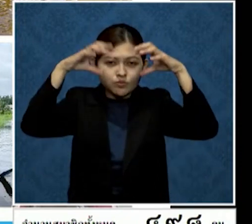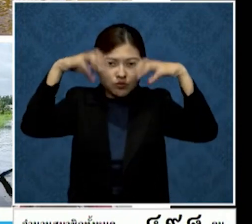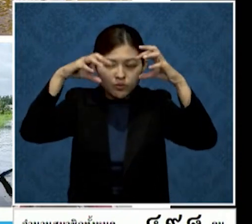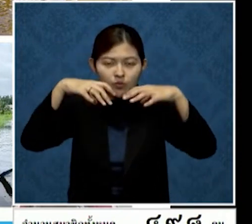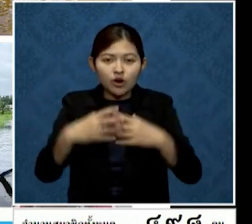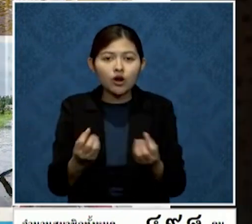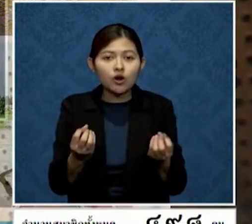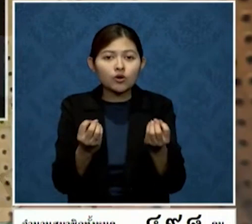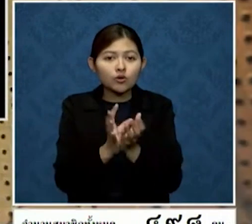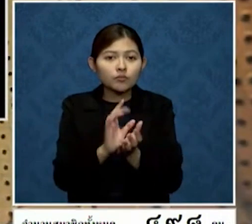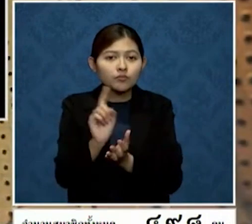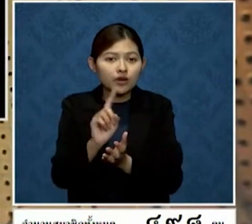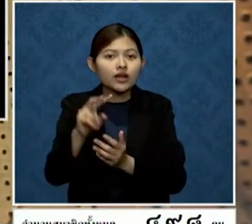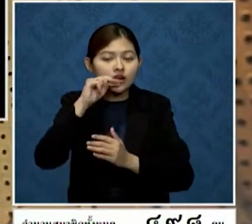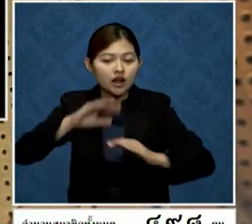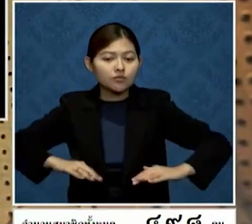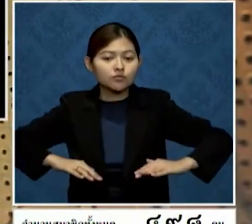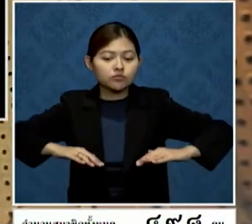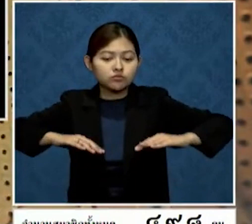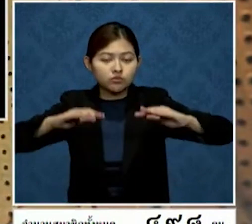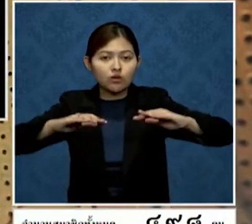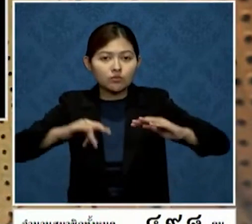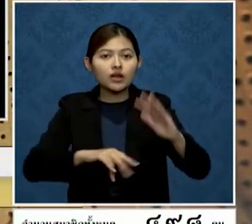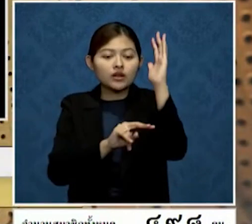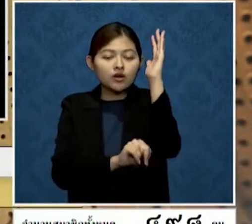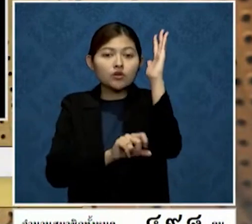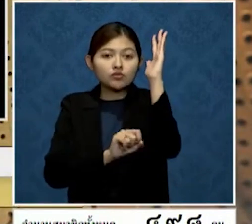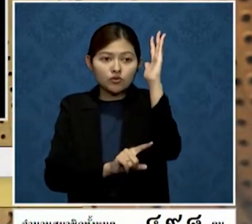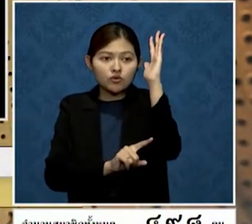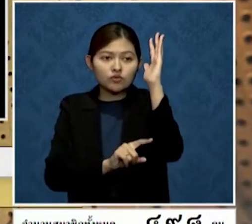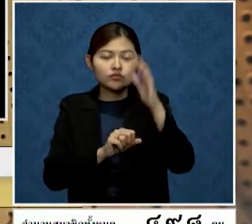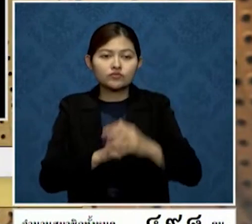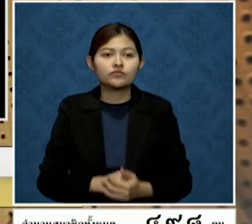ส่งผลกระทบให้เกิดน้ำทวมและน้ท่วมขังในจัหวดนัครเสียมราช